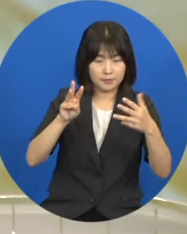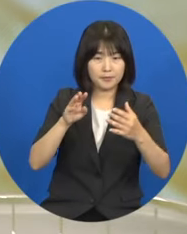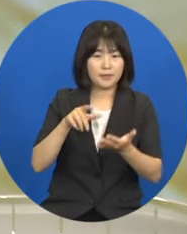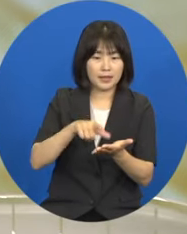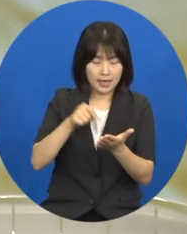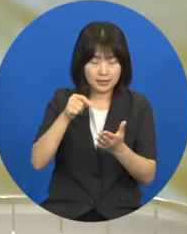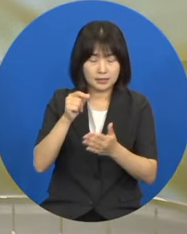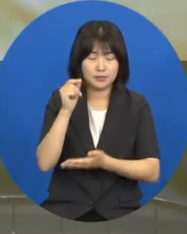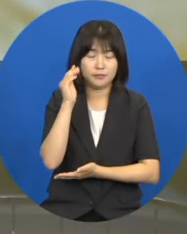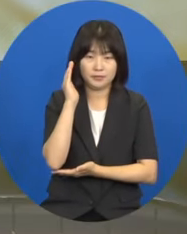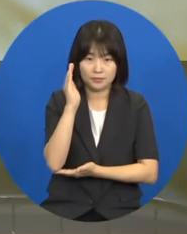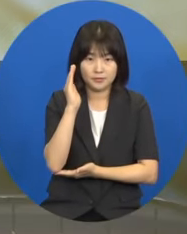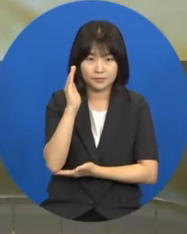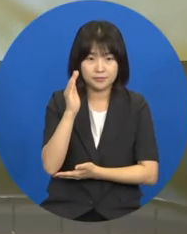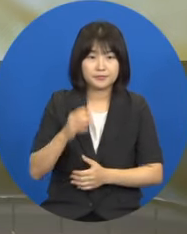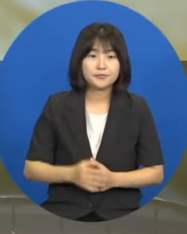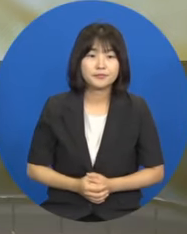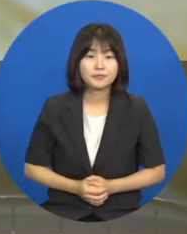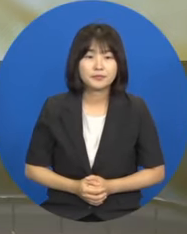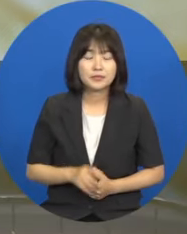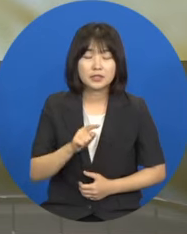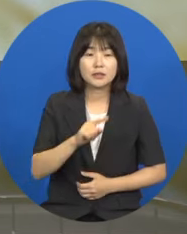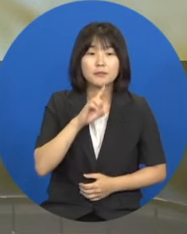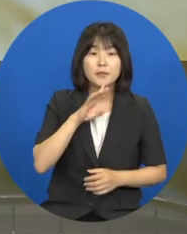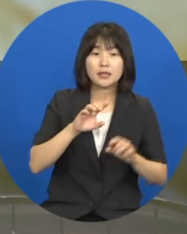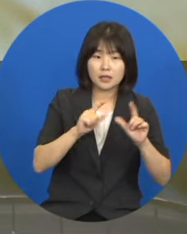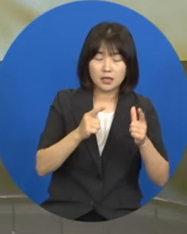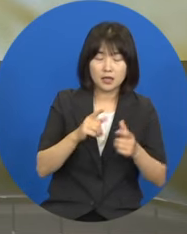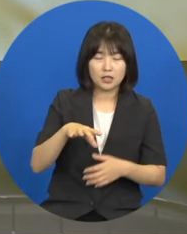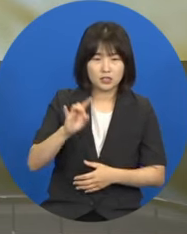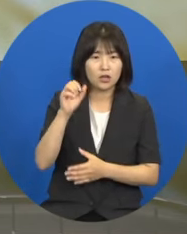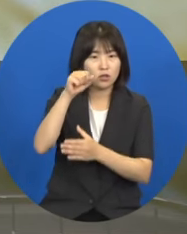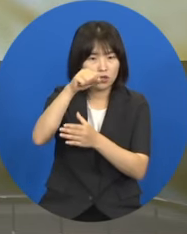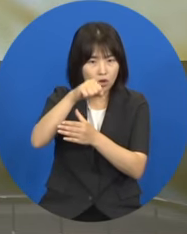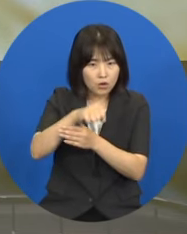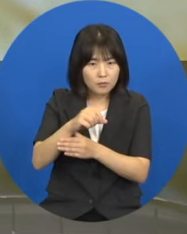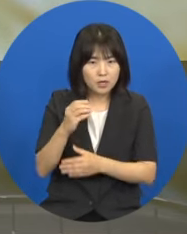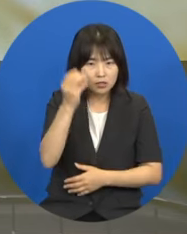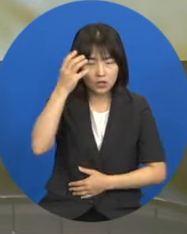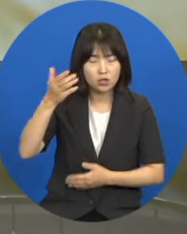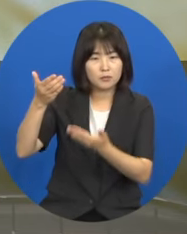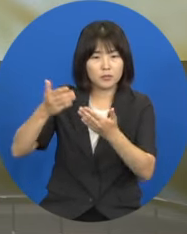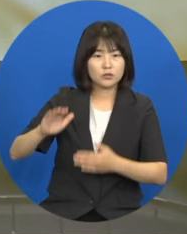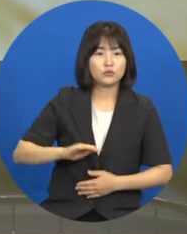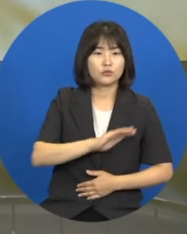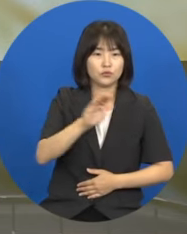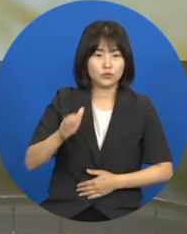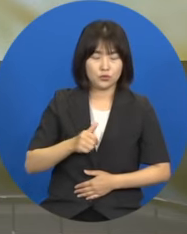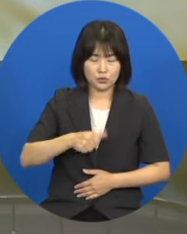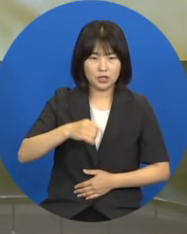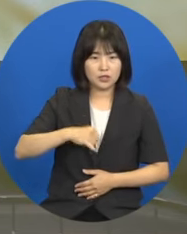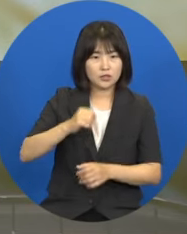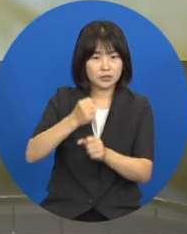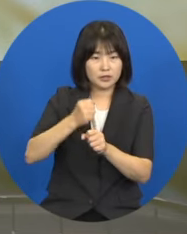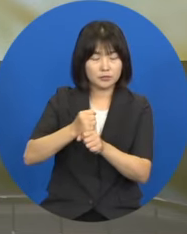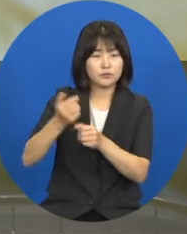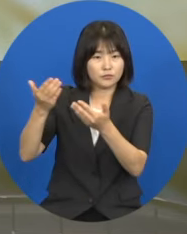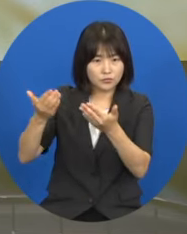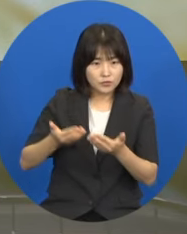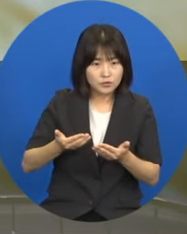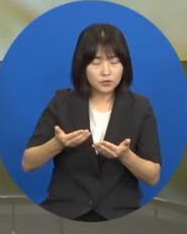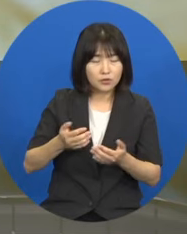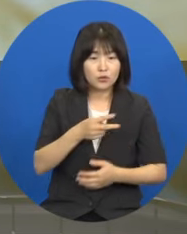내용을 이야기하고 있습니다. 그뿐 아니라 첫 열매로서 성령을 받은 우리도 자녀로 삼아주실 것을,